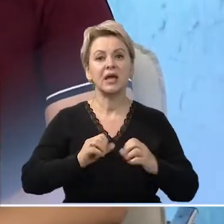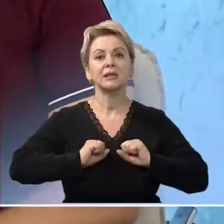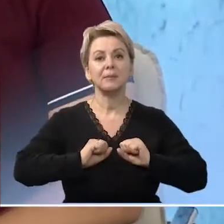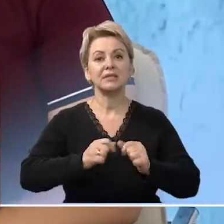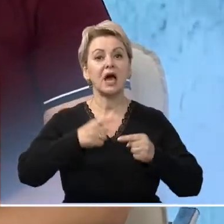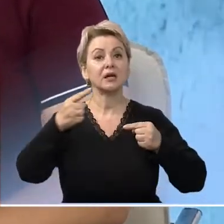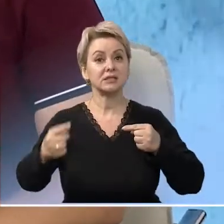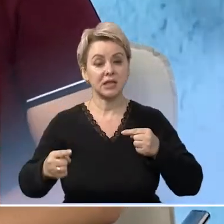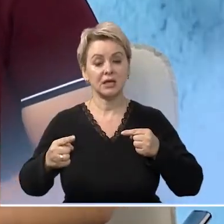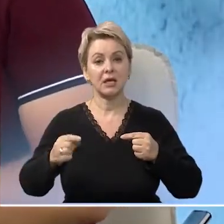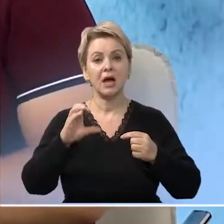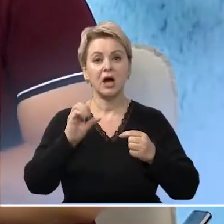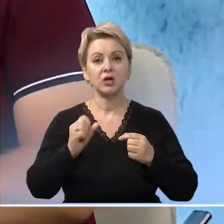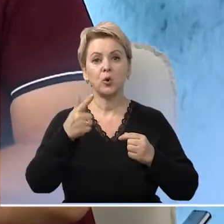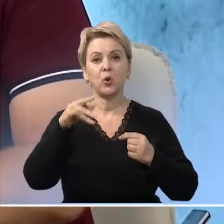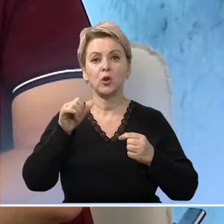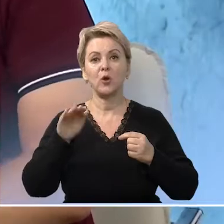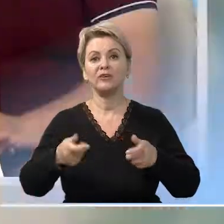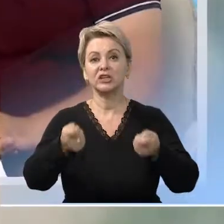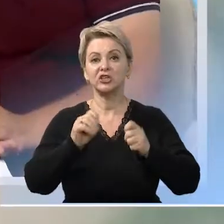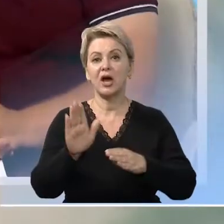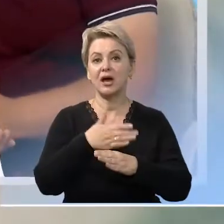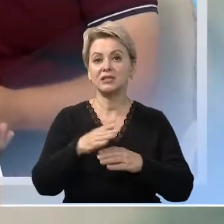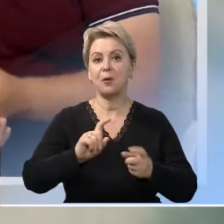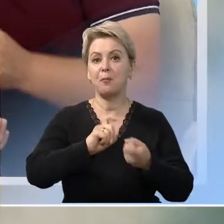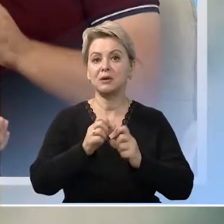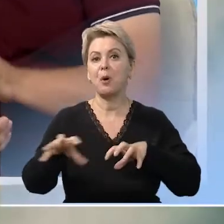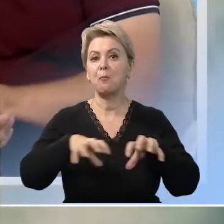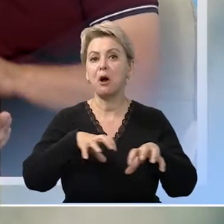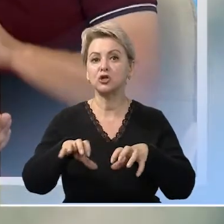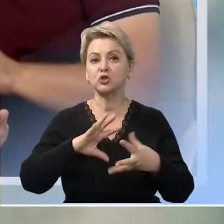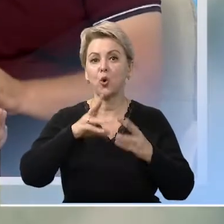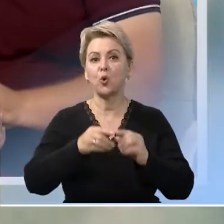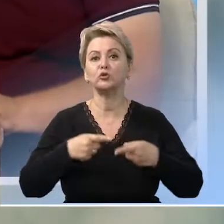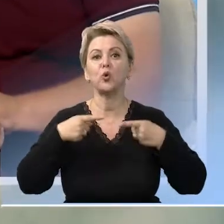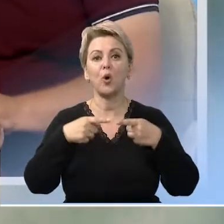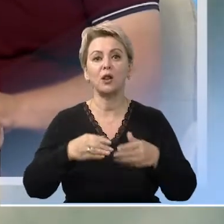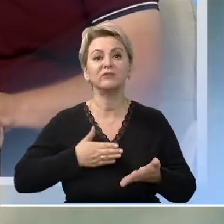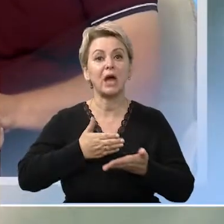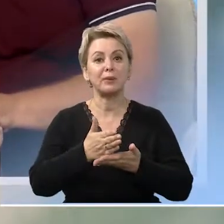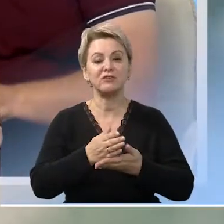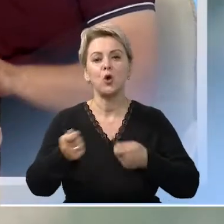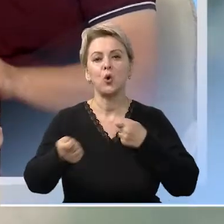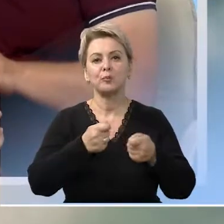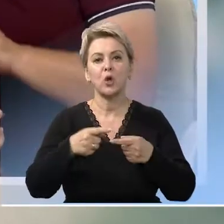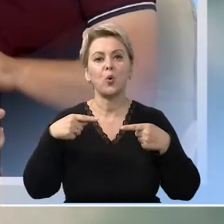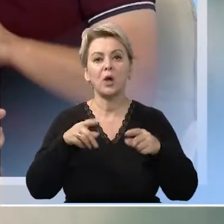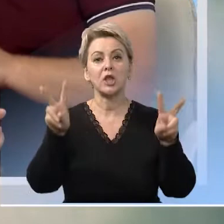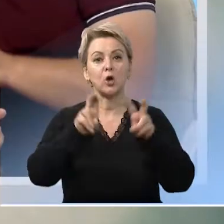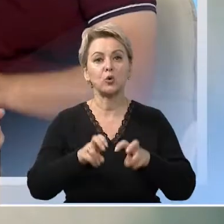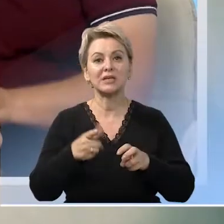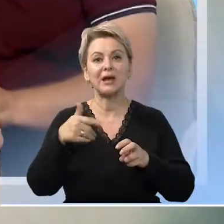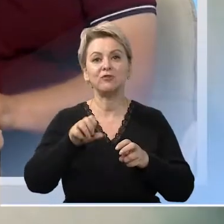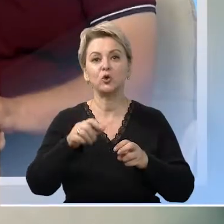безопасном расстоянии, Александр Горлов, начальник отдела по борьбе с мошенничествами общеуголовной направленности Управления